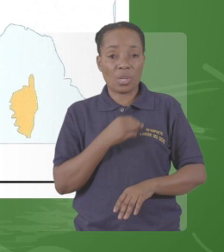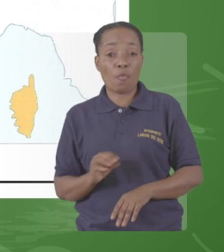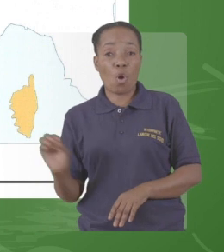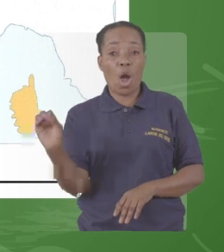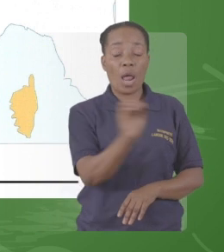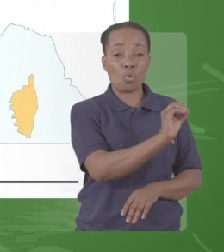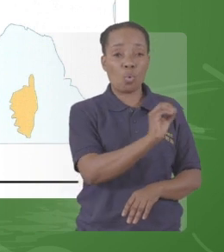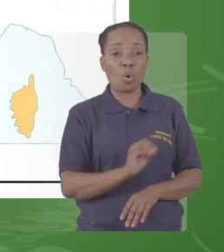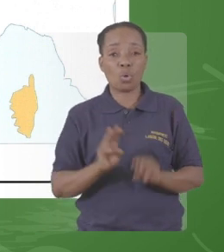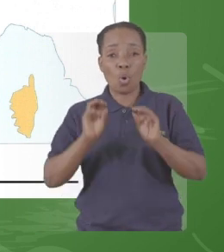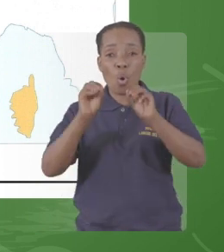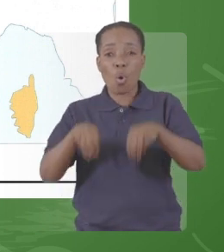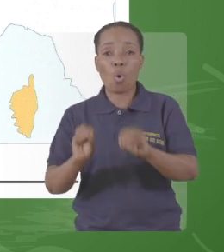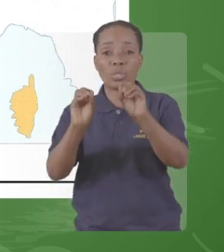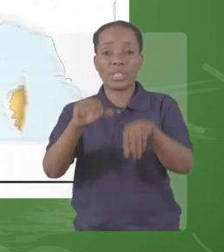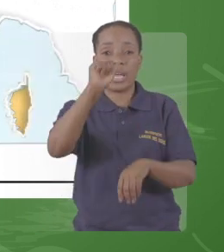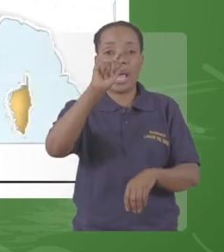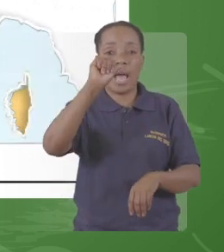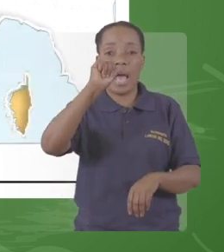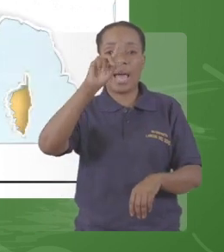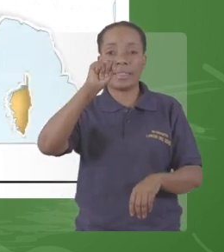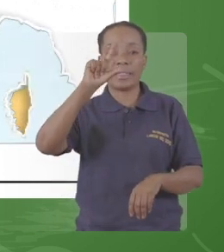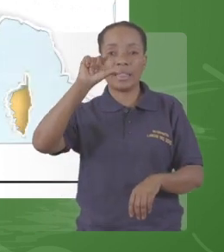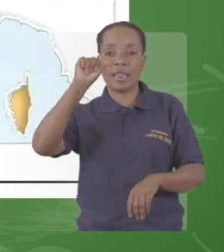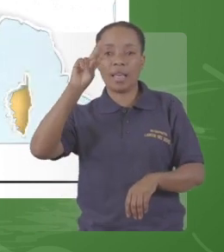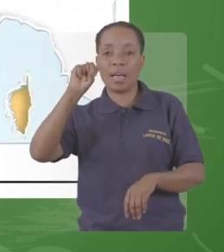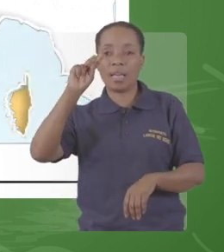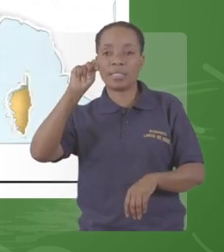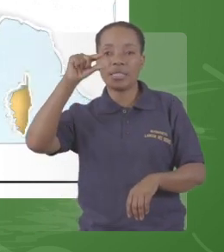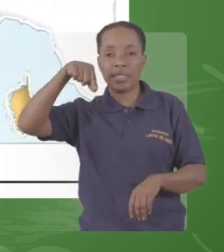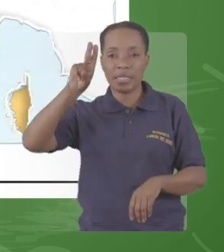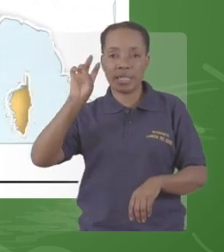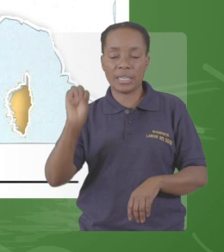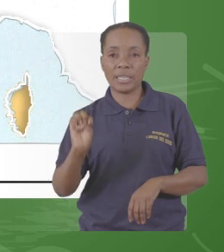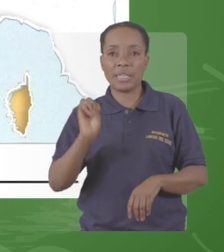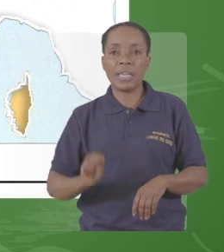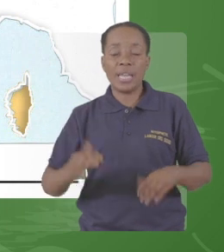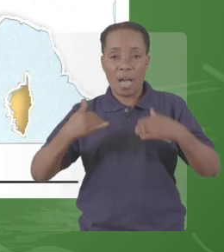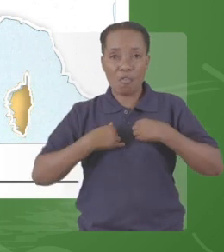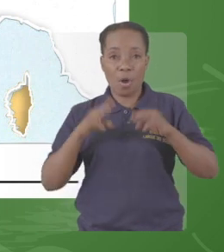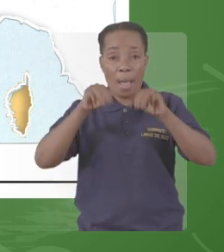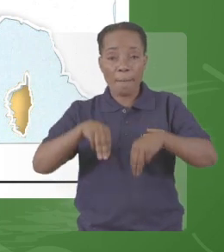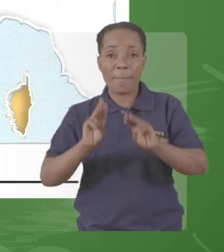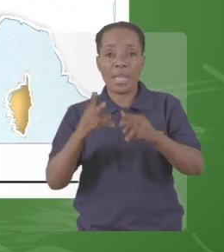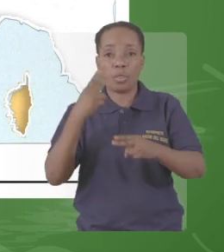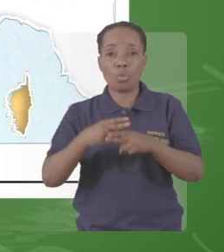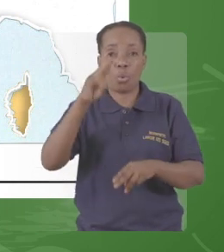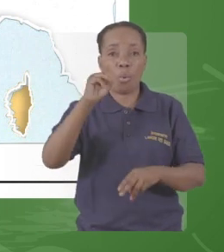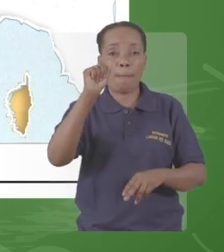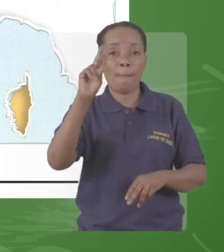dénommée la Manche au nord et la mer Méditerranée au sud-est en particulier.